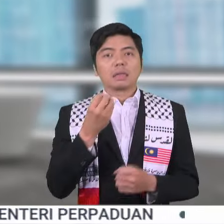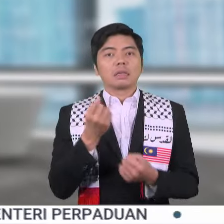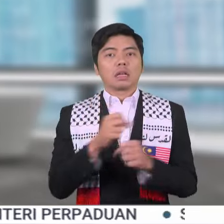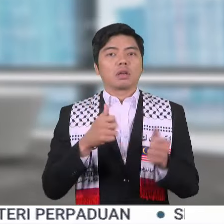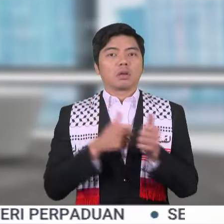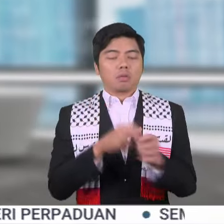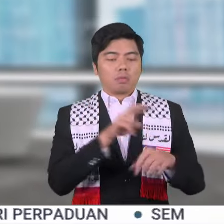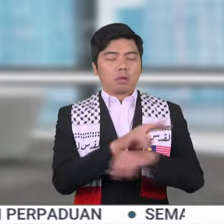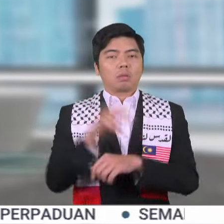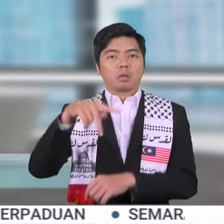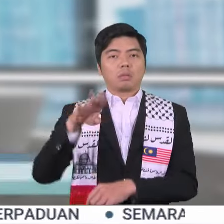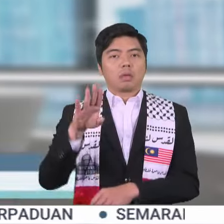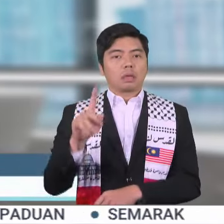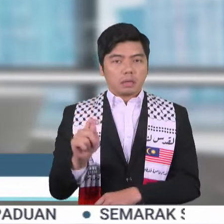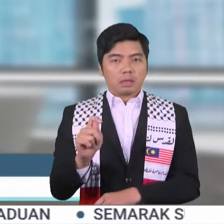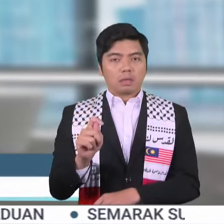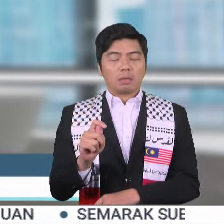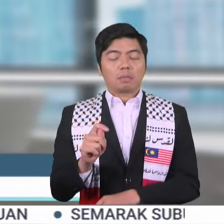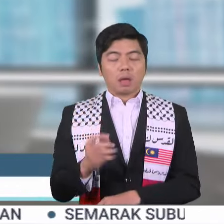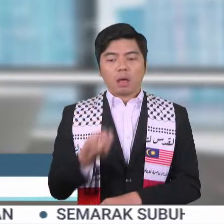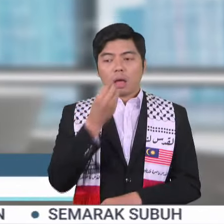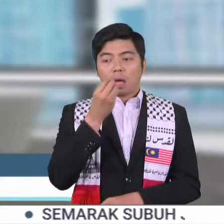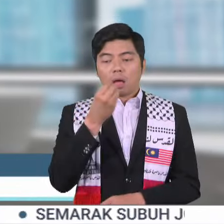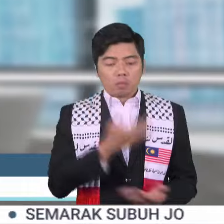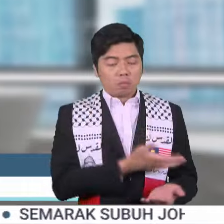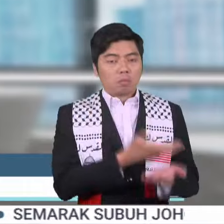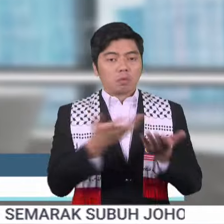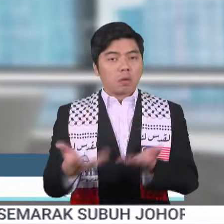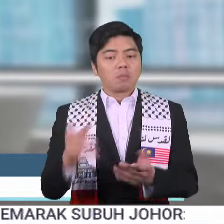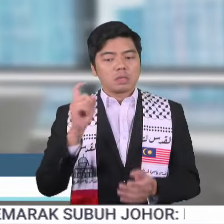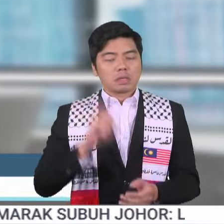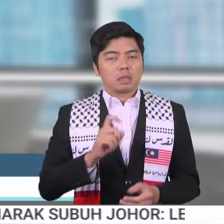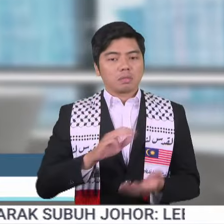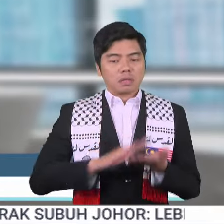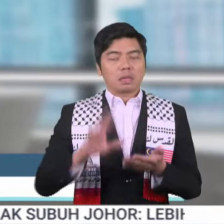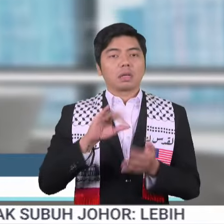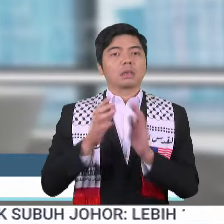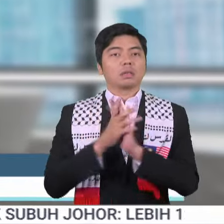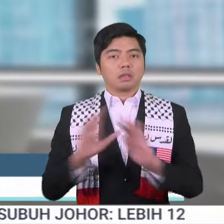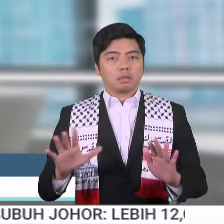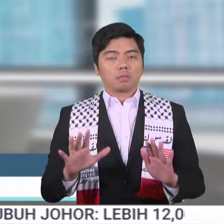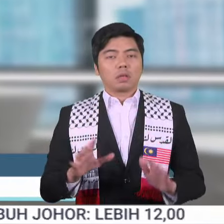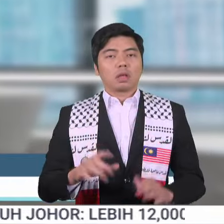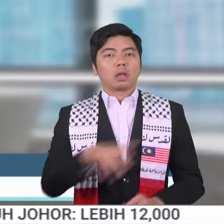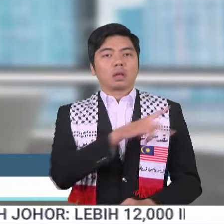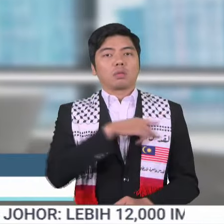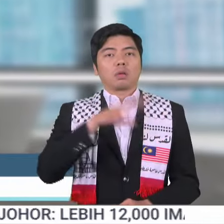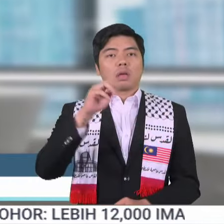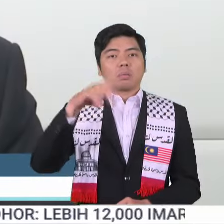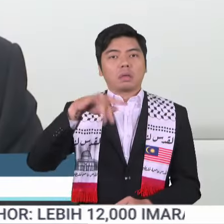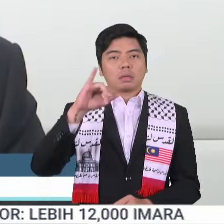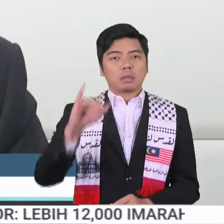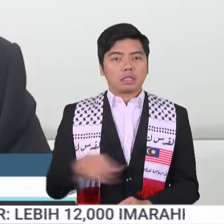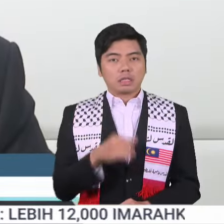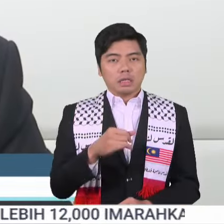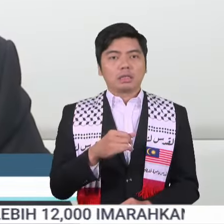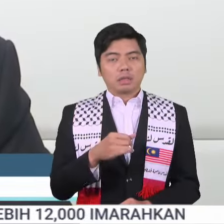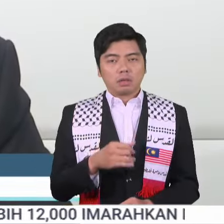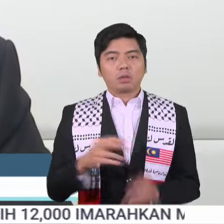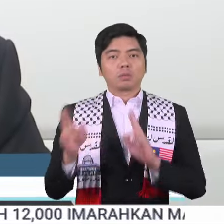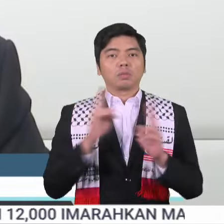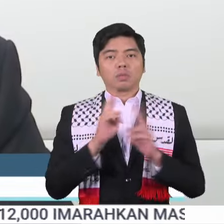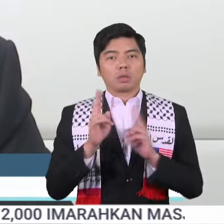pengasan itu bagiastikan makanan yang dihidangkan bersih dan selamat yang dipertua mpj Ros Nizam Mohamad